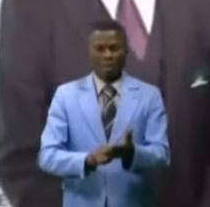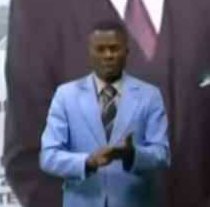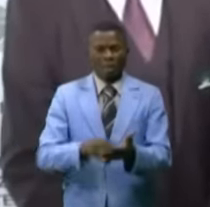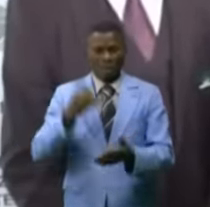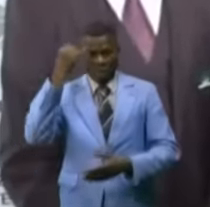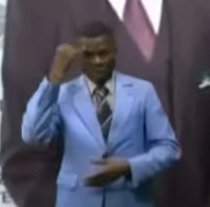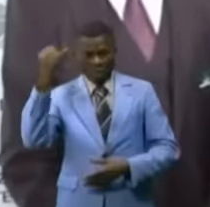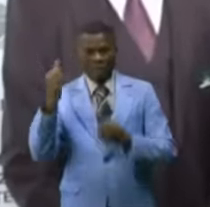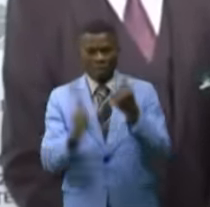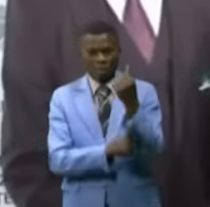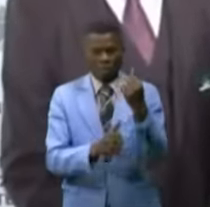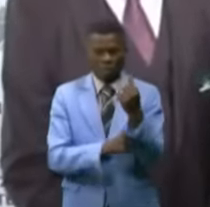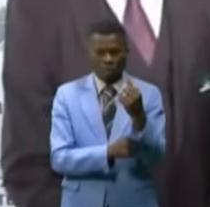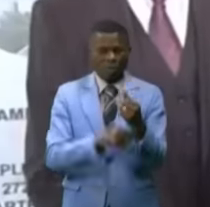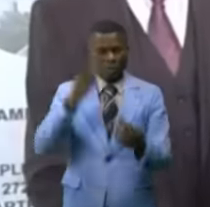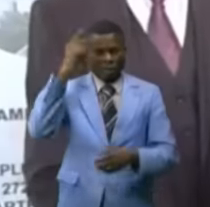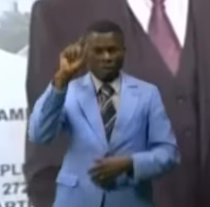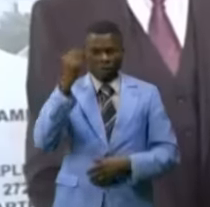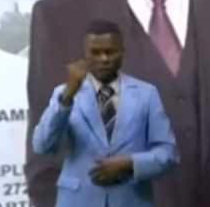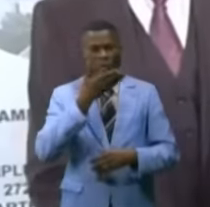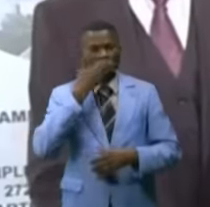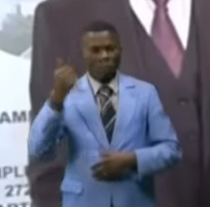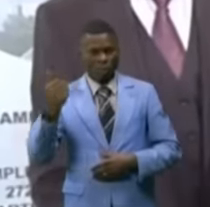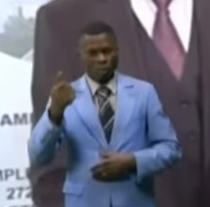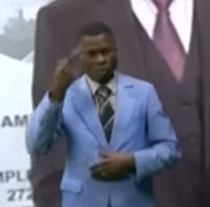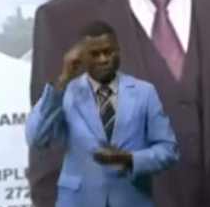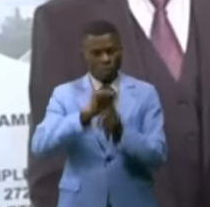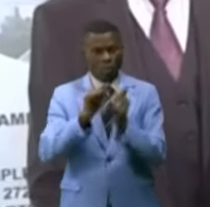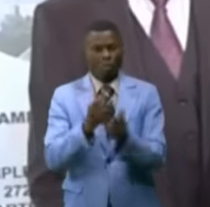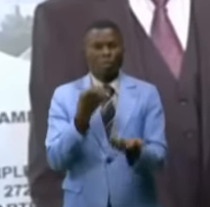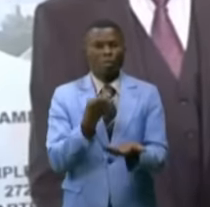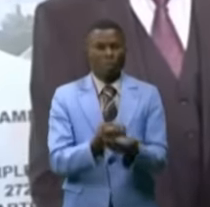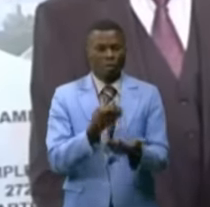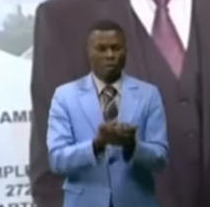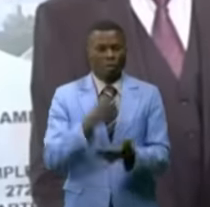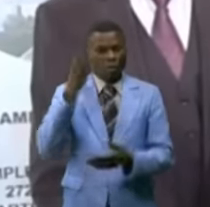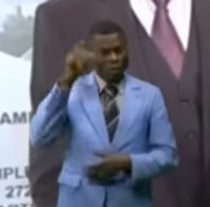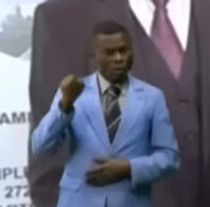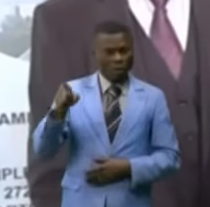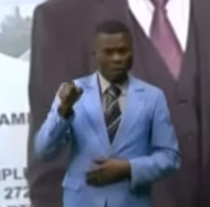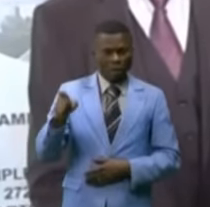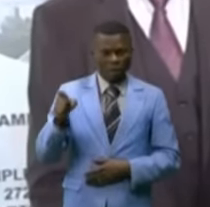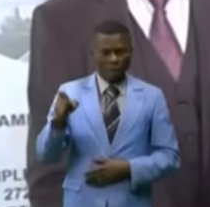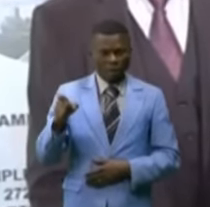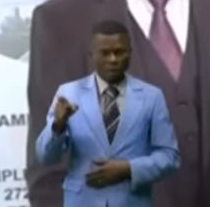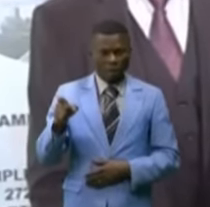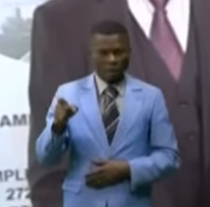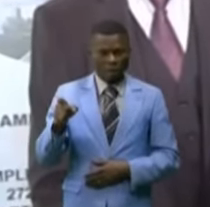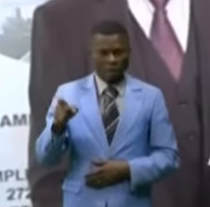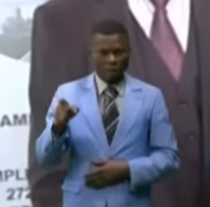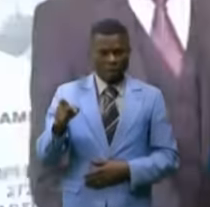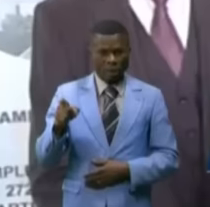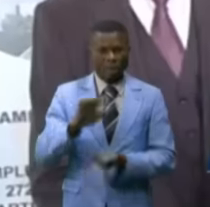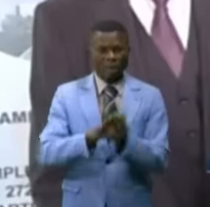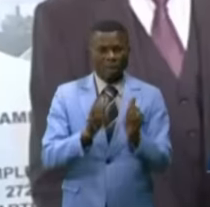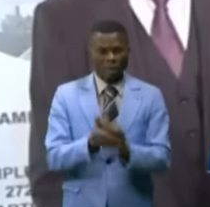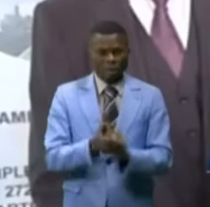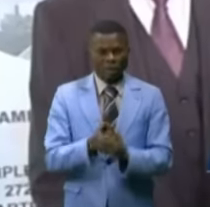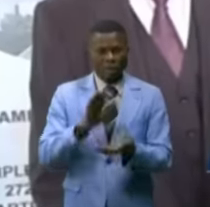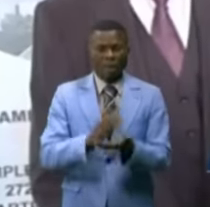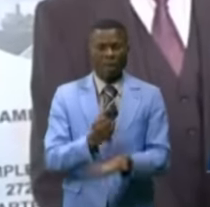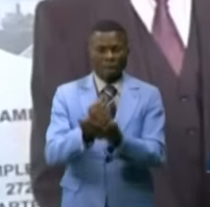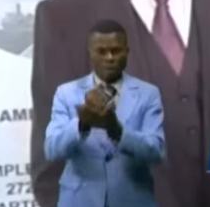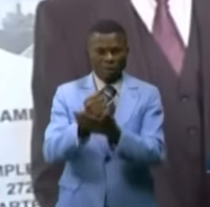que il y a seulement Kinshasa. Du point de vue économique, Kasangulu Smart City devrait en principe